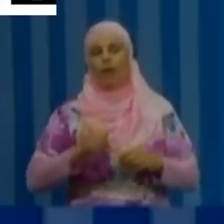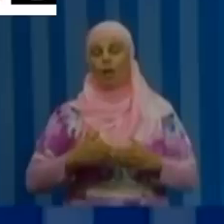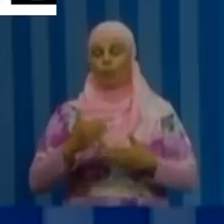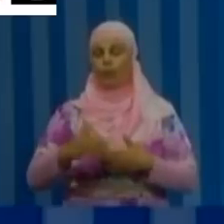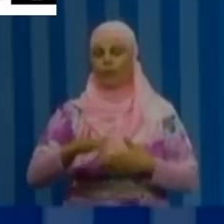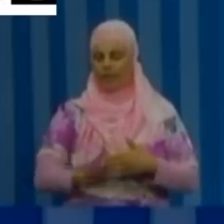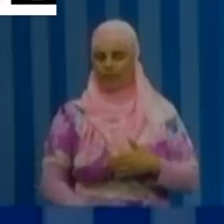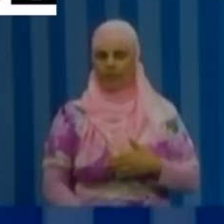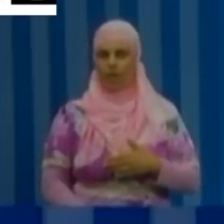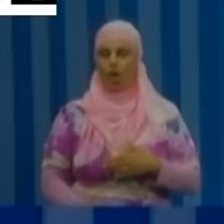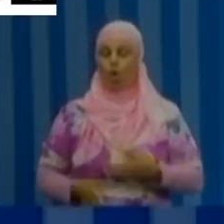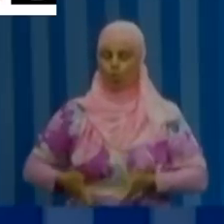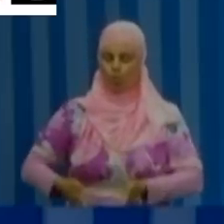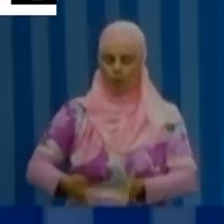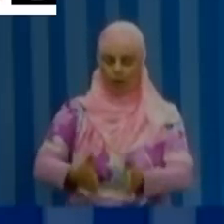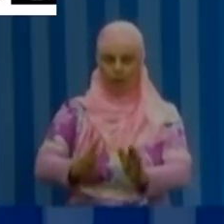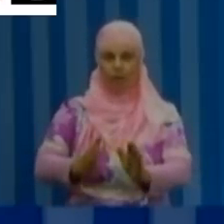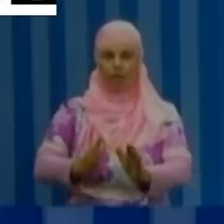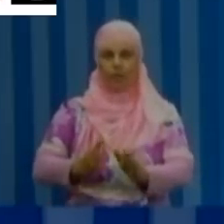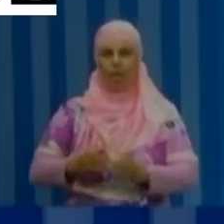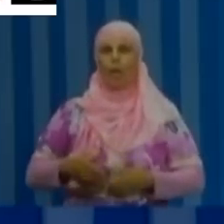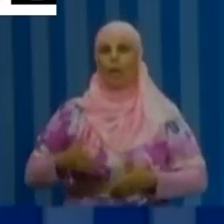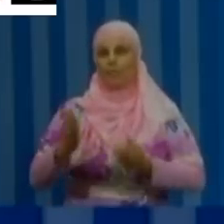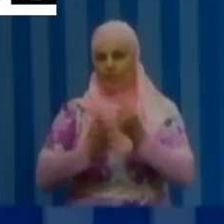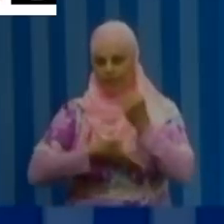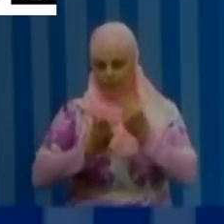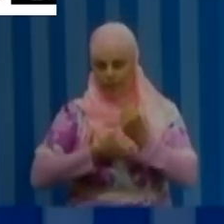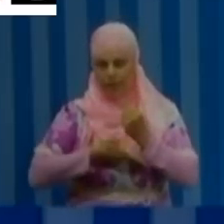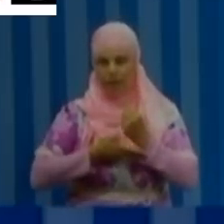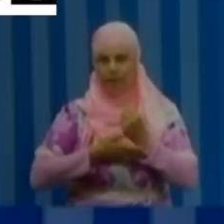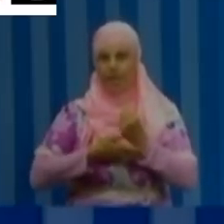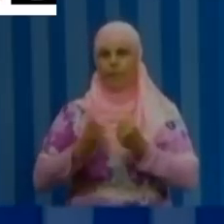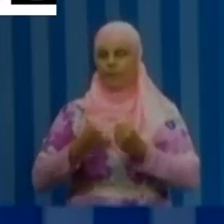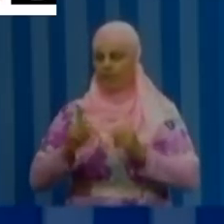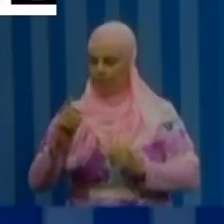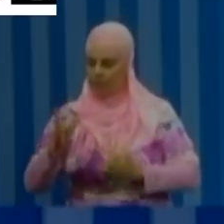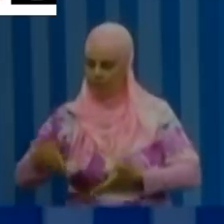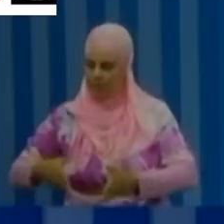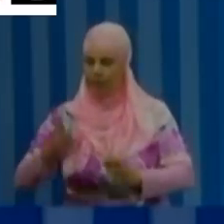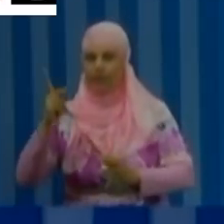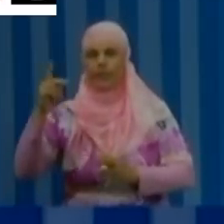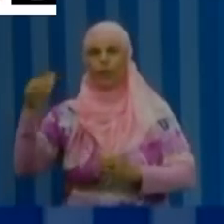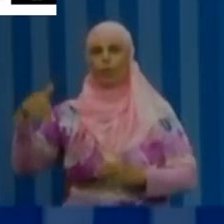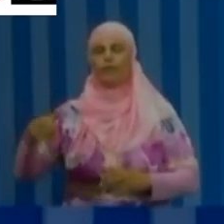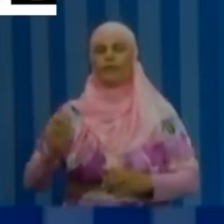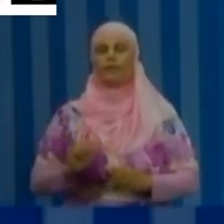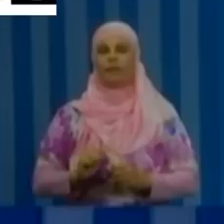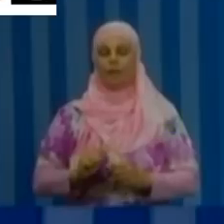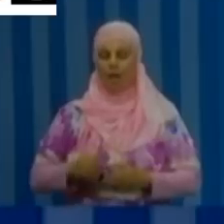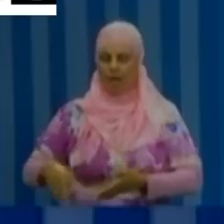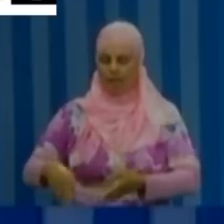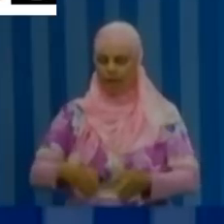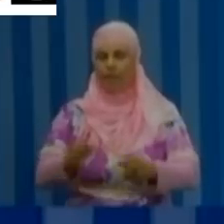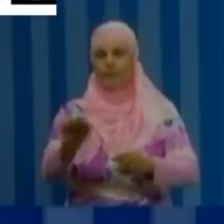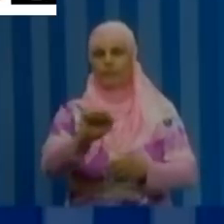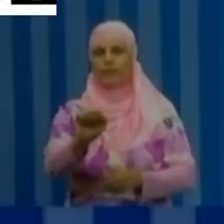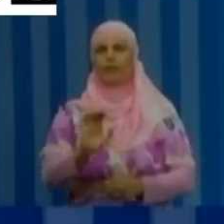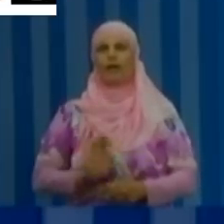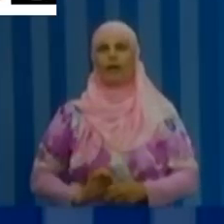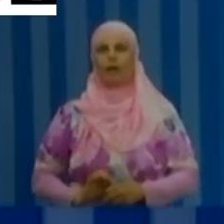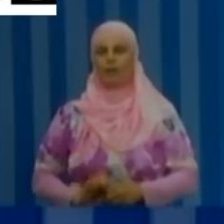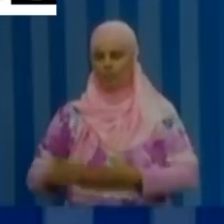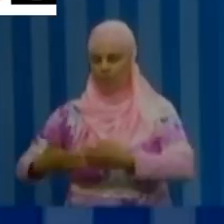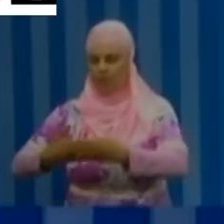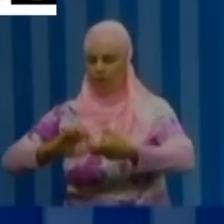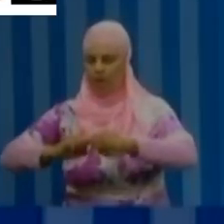التحتيه طرقات المسالك الفلاحيه مسالك تصريف المياه ببن جردان ومدنين الطريق السياره يجب ربطها